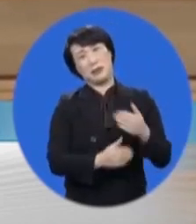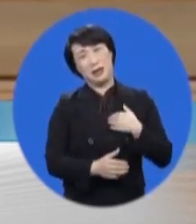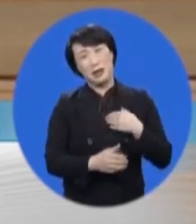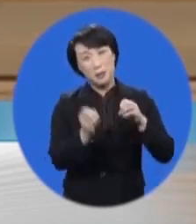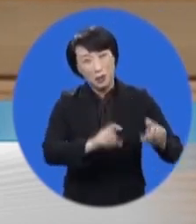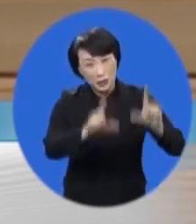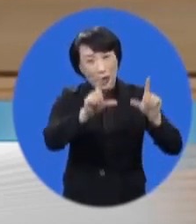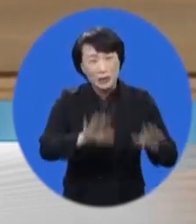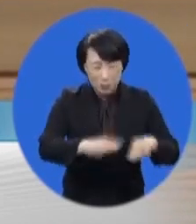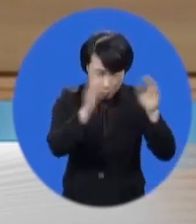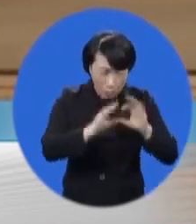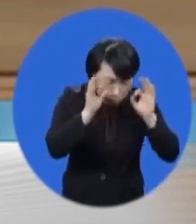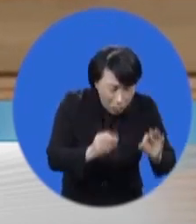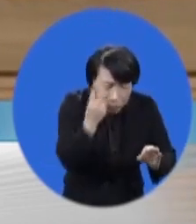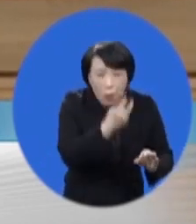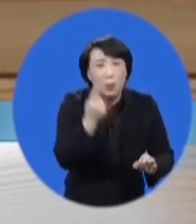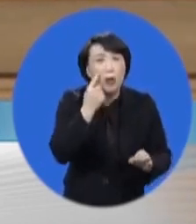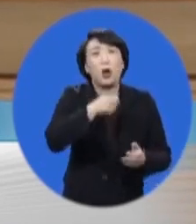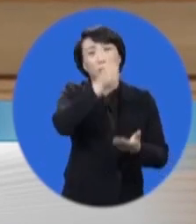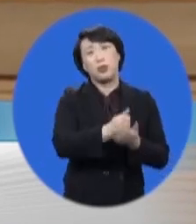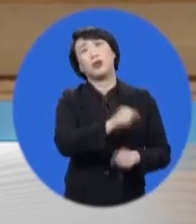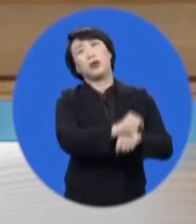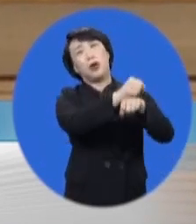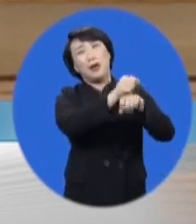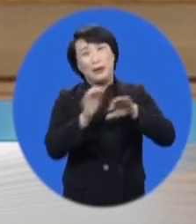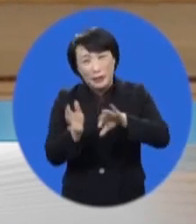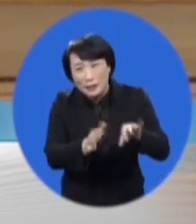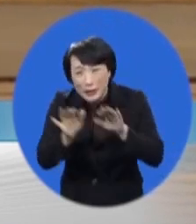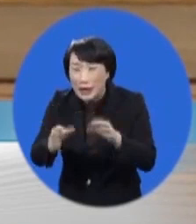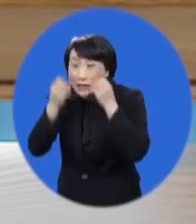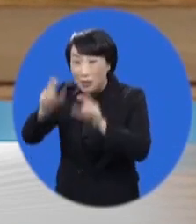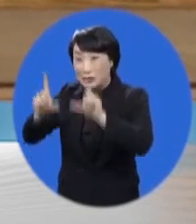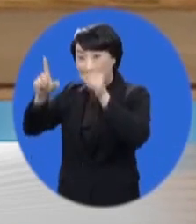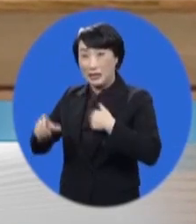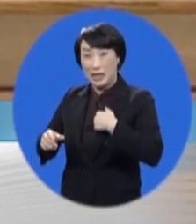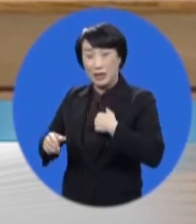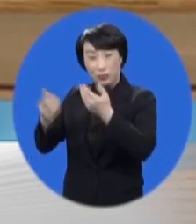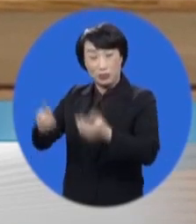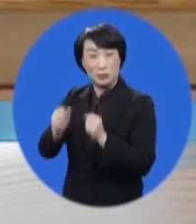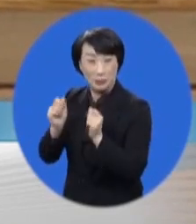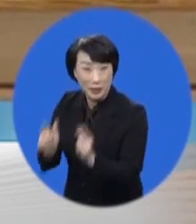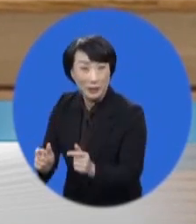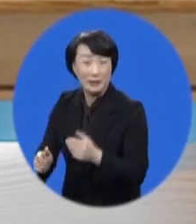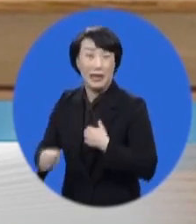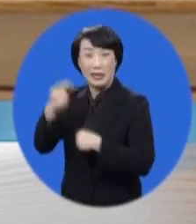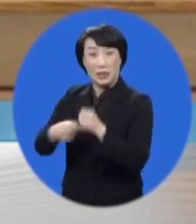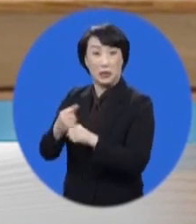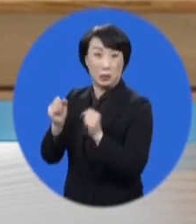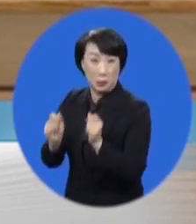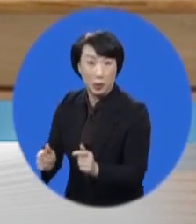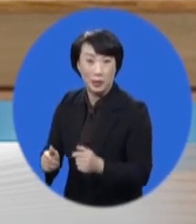버린 날들이 죄였습니다. 그러나 새로운 날들은 내게 주신 절호의 한 해의